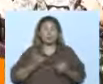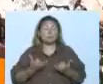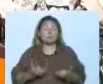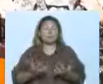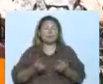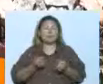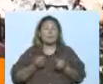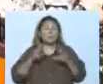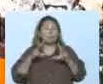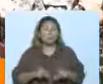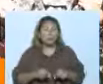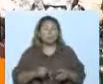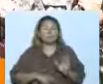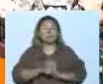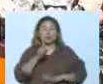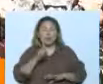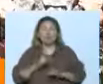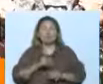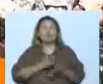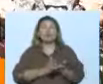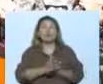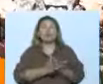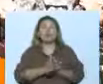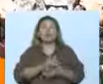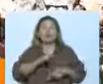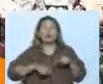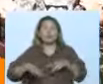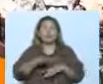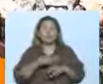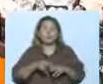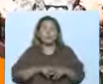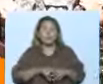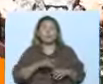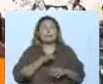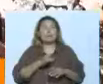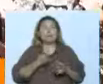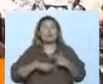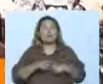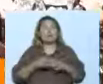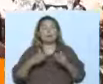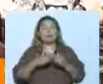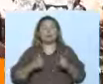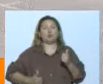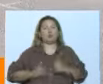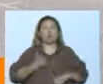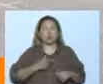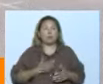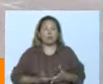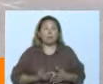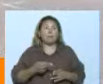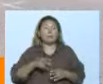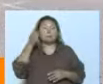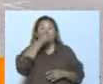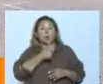приняв присягу, приступаем к служению Родине. Хочу пожелать, чтобы мы с честью прошли службу и вернулись домой с гордостью. В этом